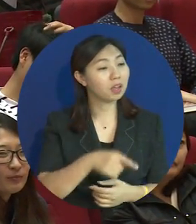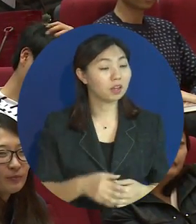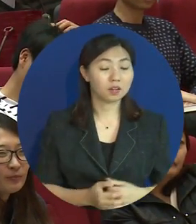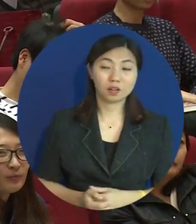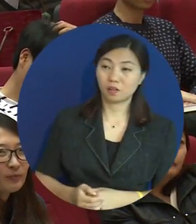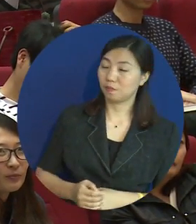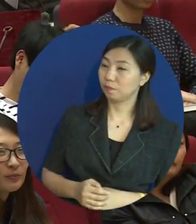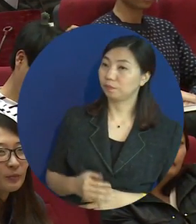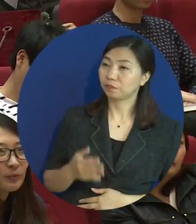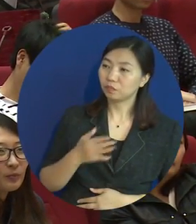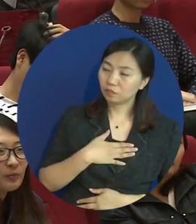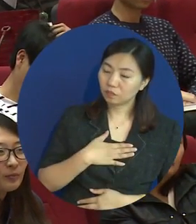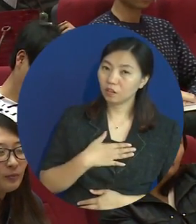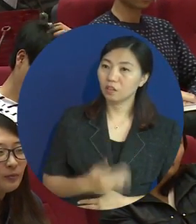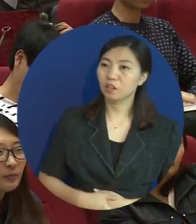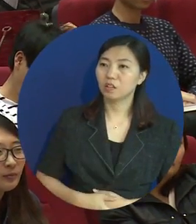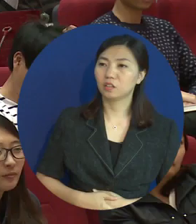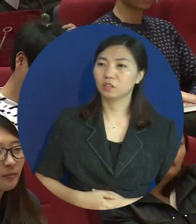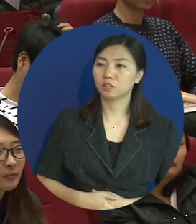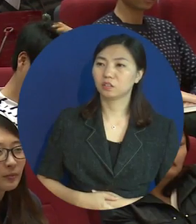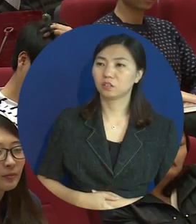그 제가